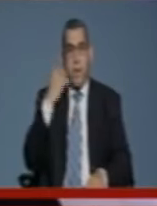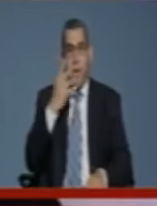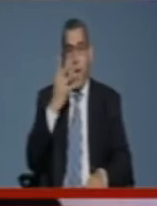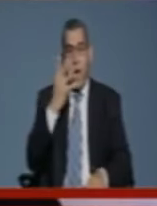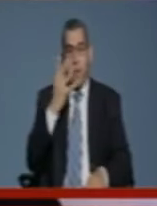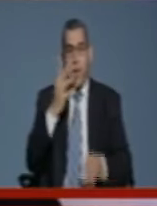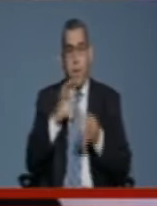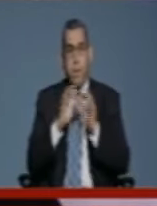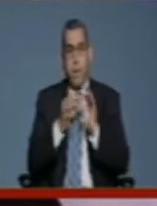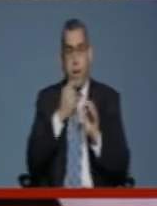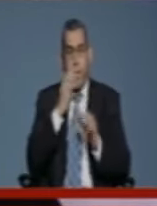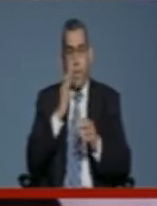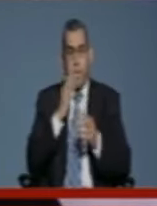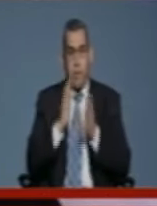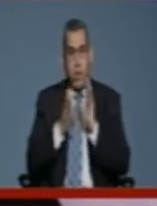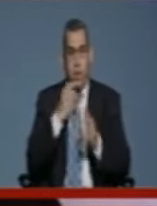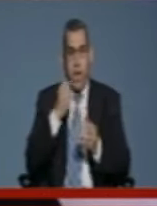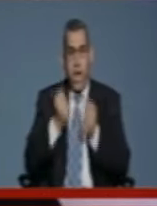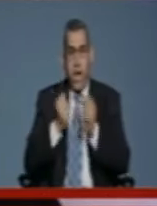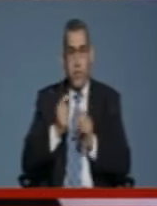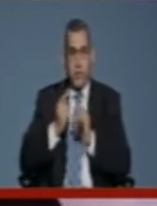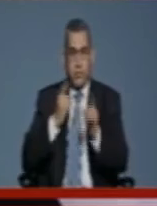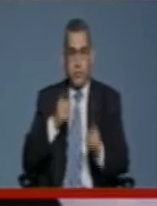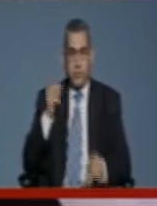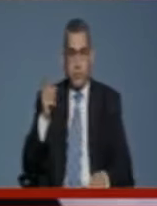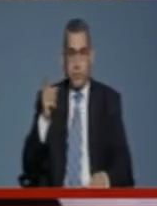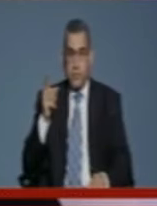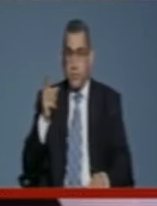دولار سيارات في السنة.